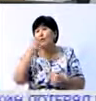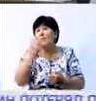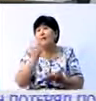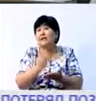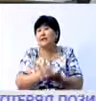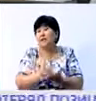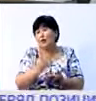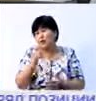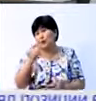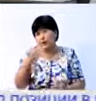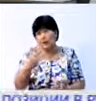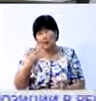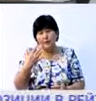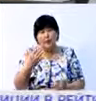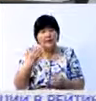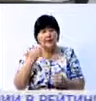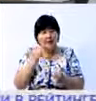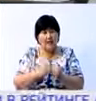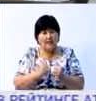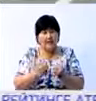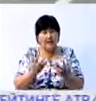составляла 145. Чаще, по данным статистики, ДТП